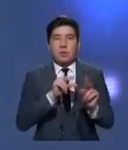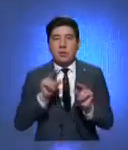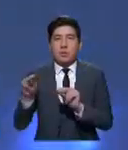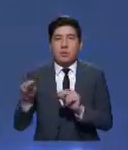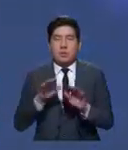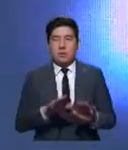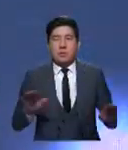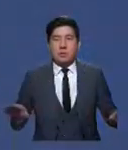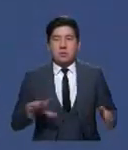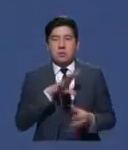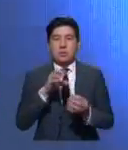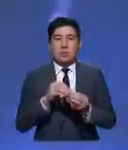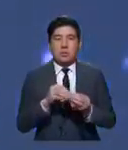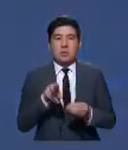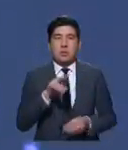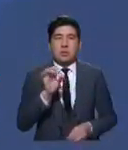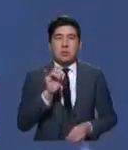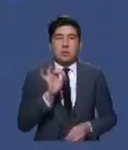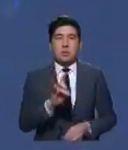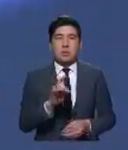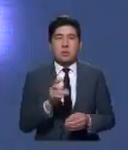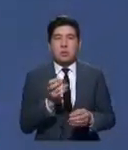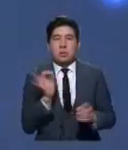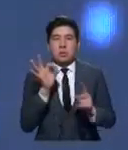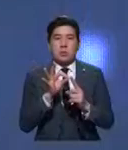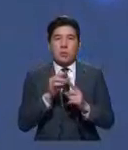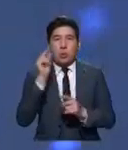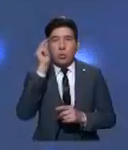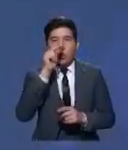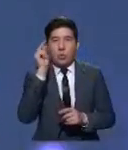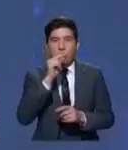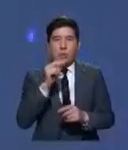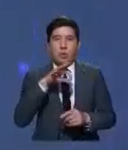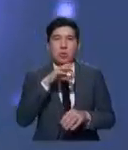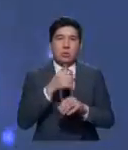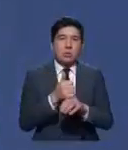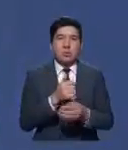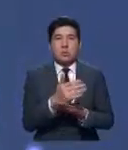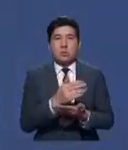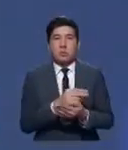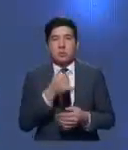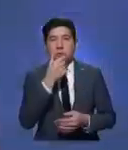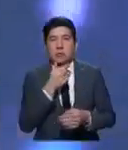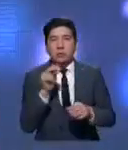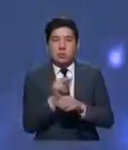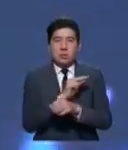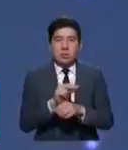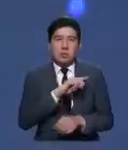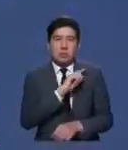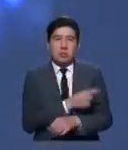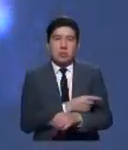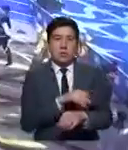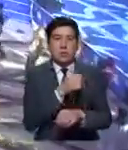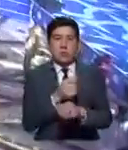детство. Теперь, дорогие юные друзья, вы должны целеустремленно учиться, получать осознанное воспитание и расти сильным гражданином этой